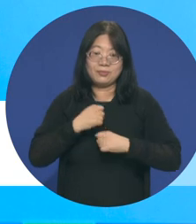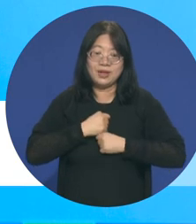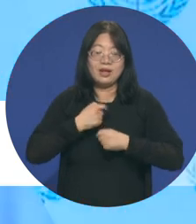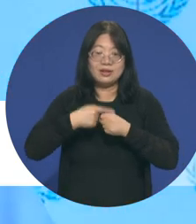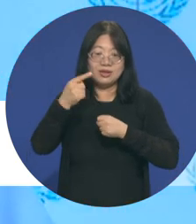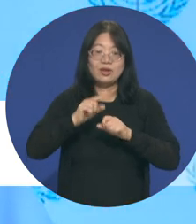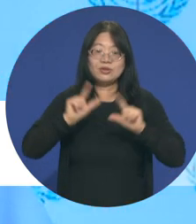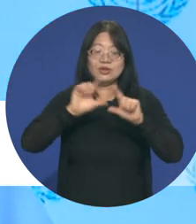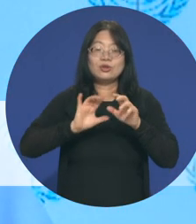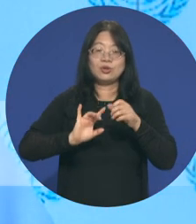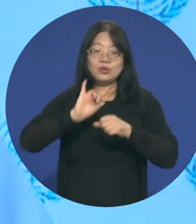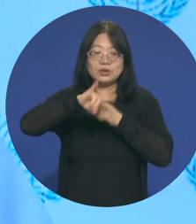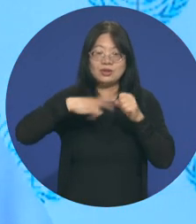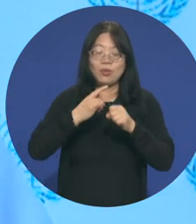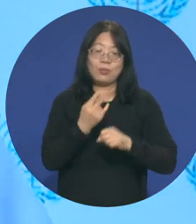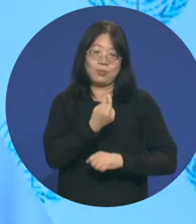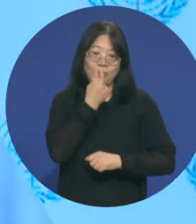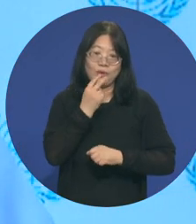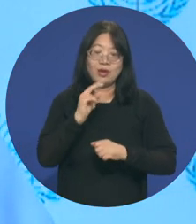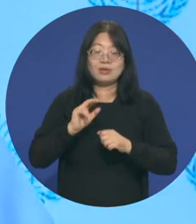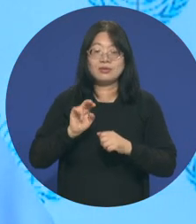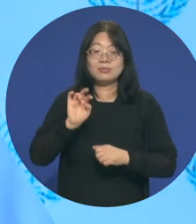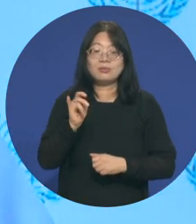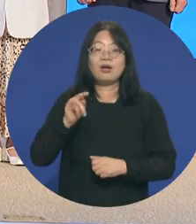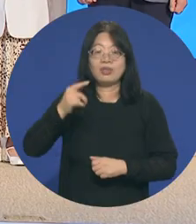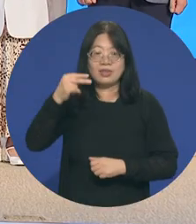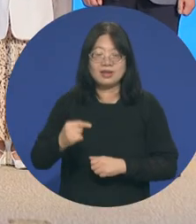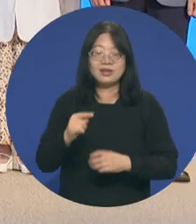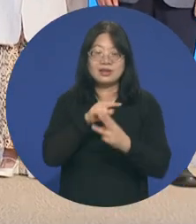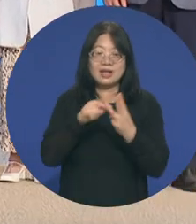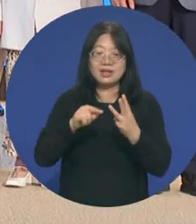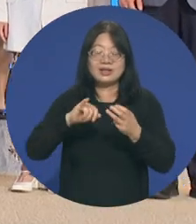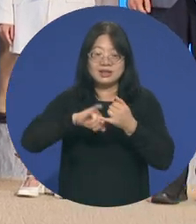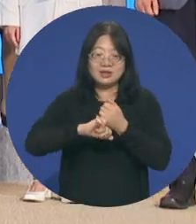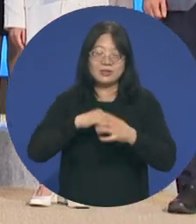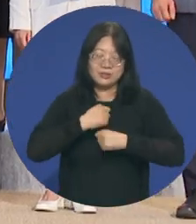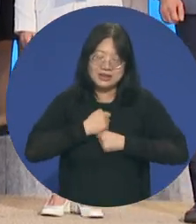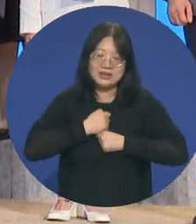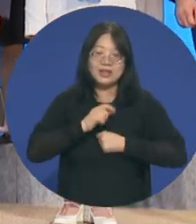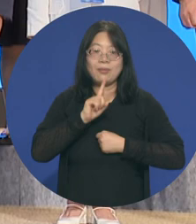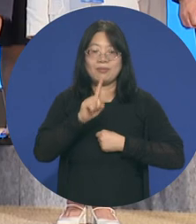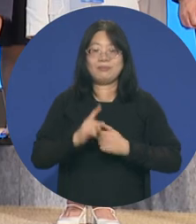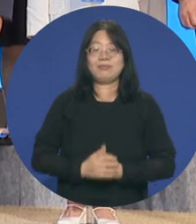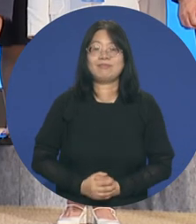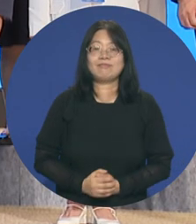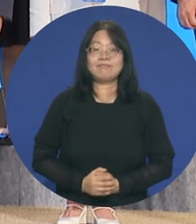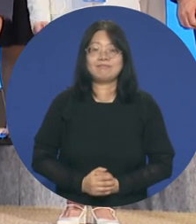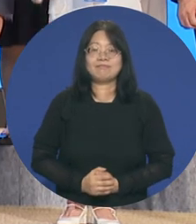내년에도 기후위성과 기후보험, 기후펀드 등 세 가지 약속을 지키겠다고 밝혔습니다.